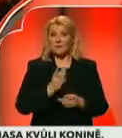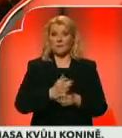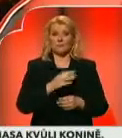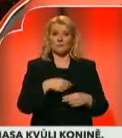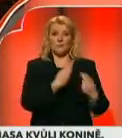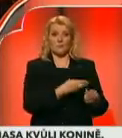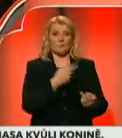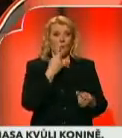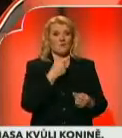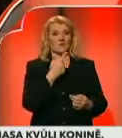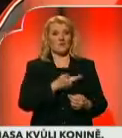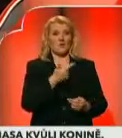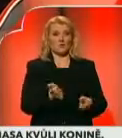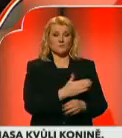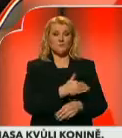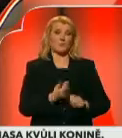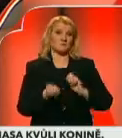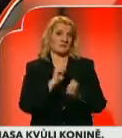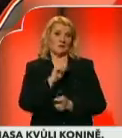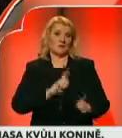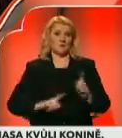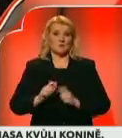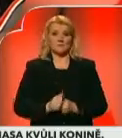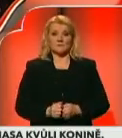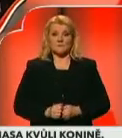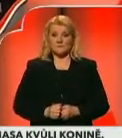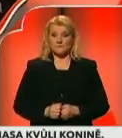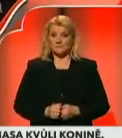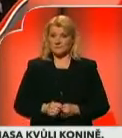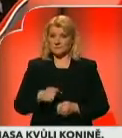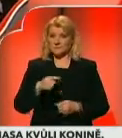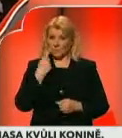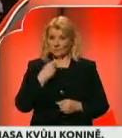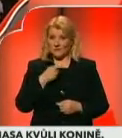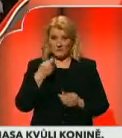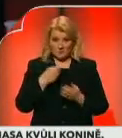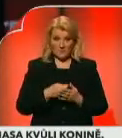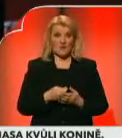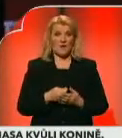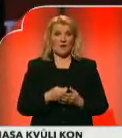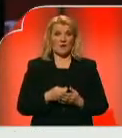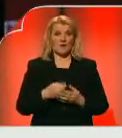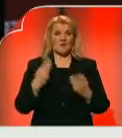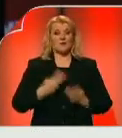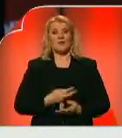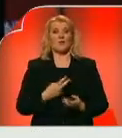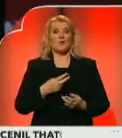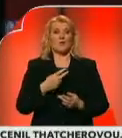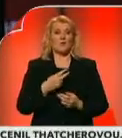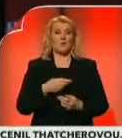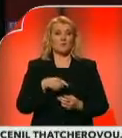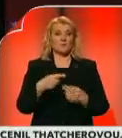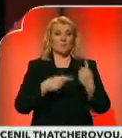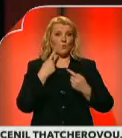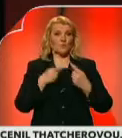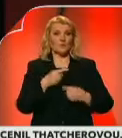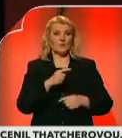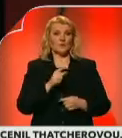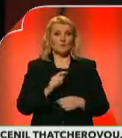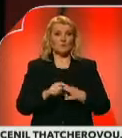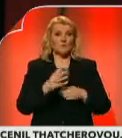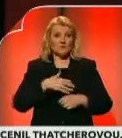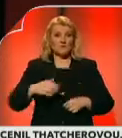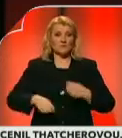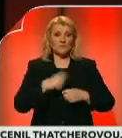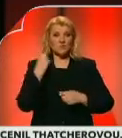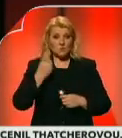vyvíjí. Takže vy tím chcete říci, že právní názor ministerstva práce a sociálních věcí nějaký vizionářský je o dva roky dál a ty ostatní úřady,